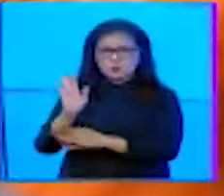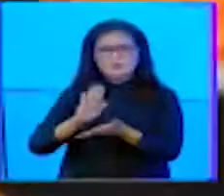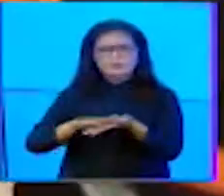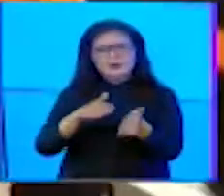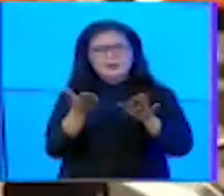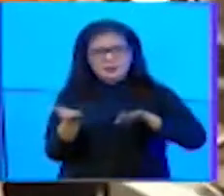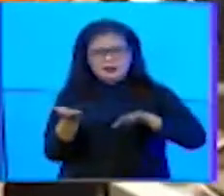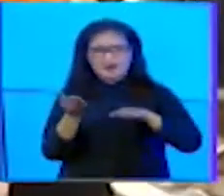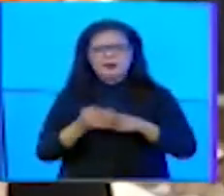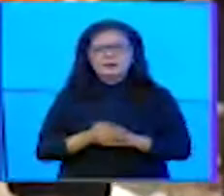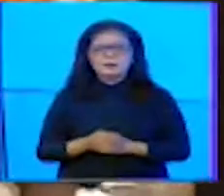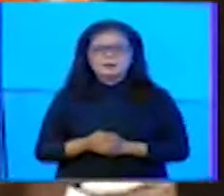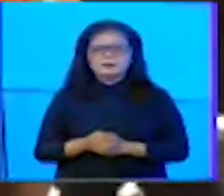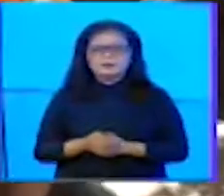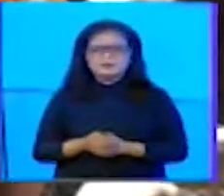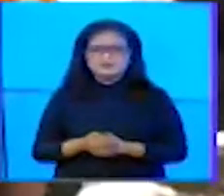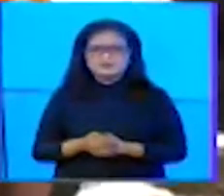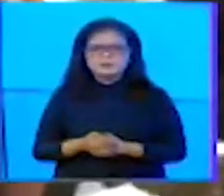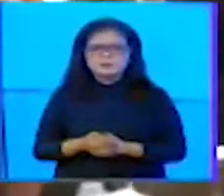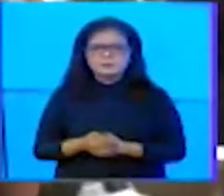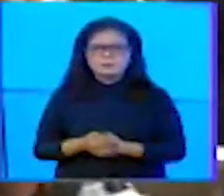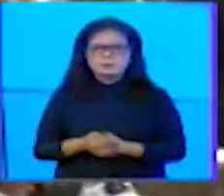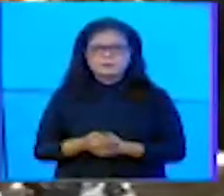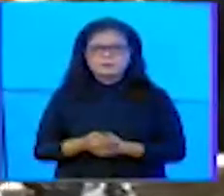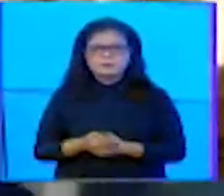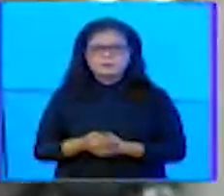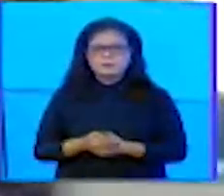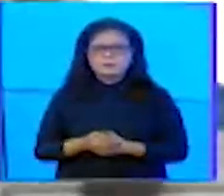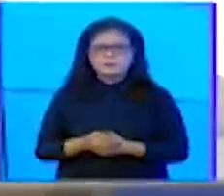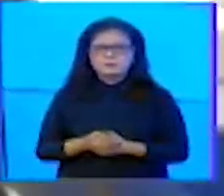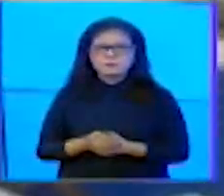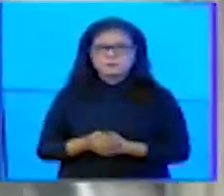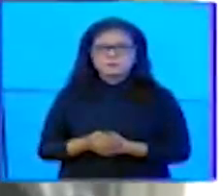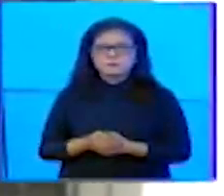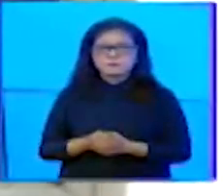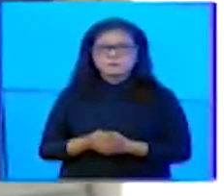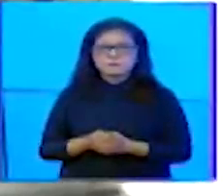Dari Bandung, Jawa Barat, Billy Maulana Fingran, melaporkan.